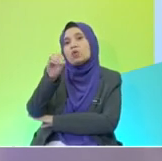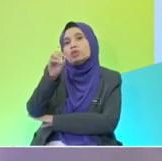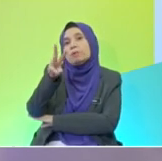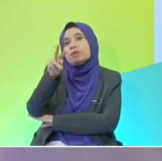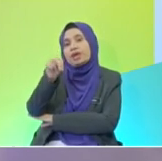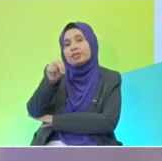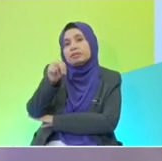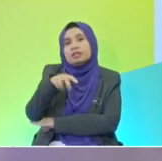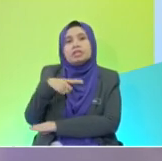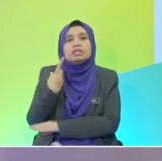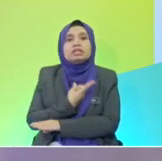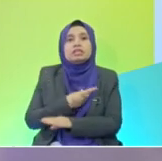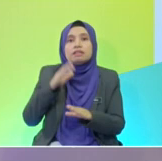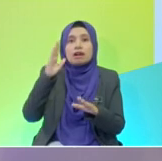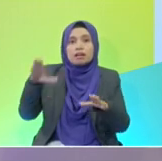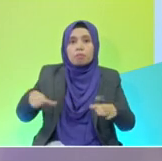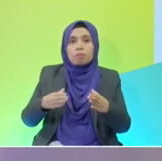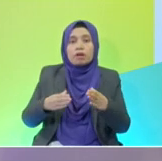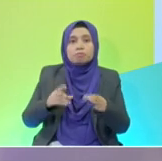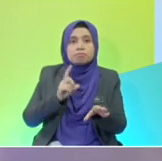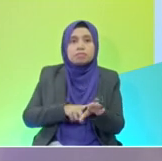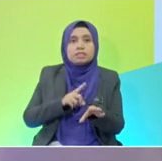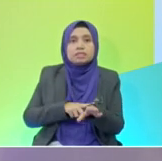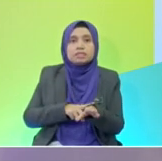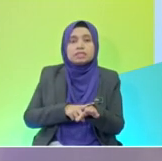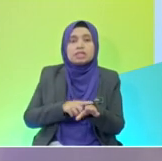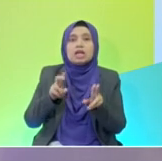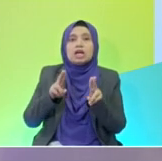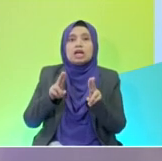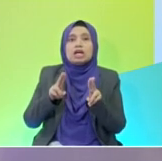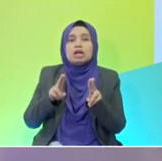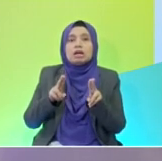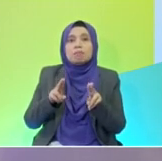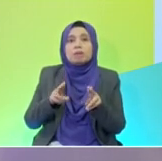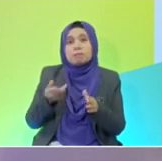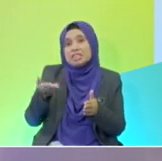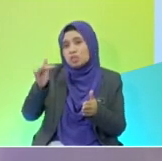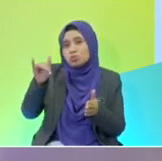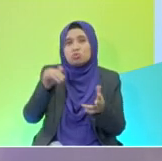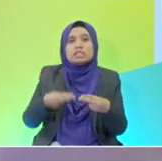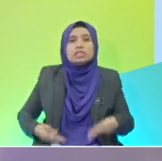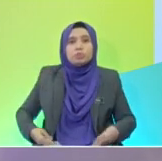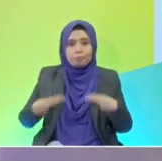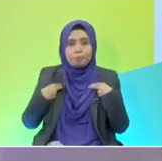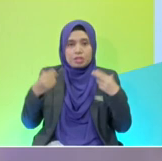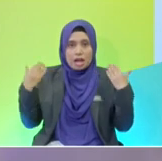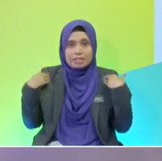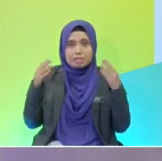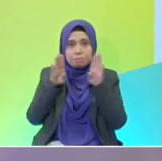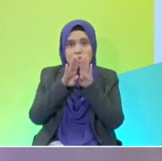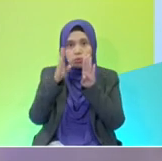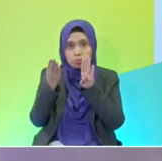kita akan lakukan semasa unik penyemambang udara kita itu hidup jadi kayak gini dia ada pintu dua pintu